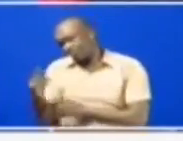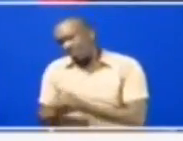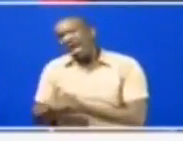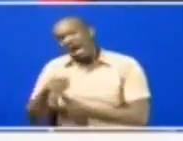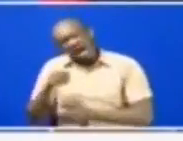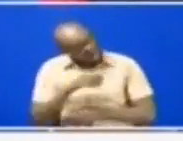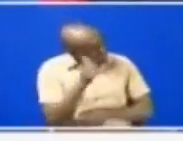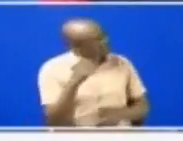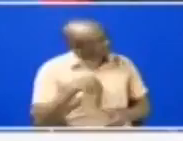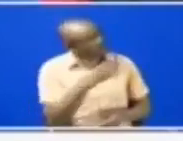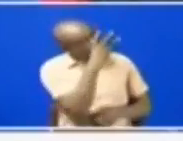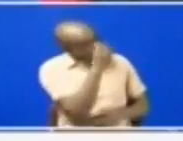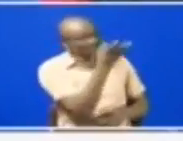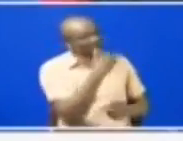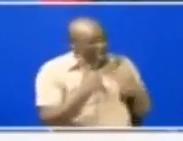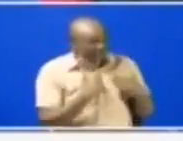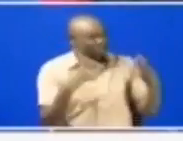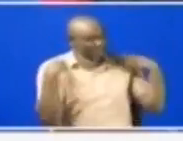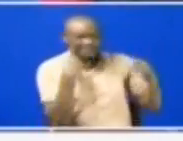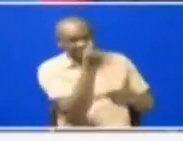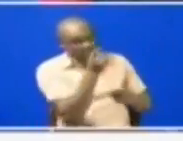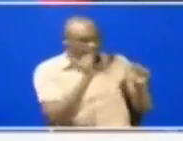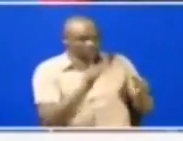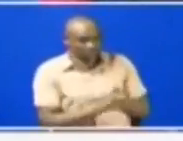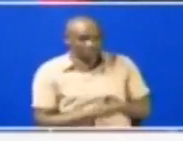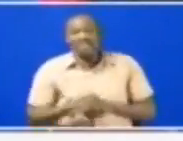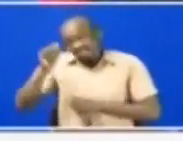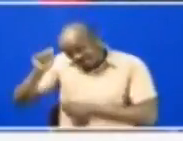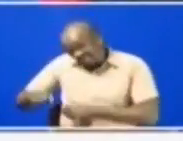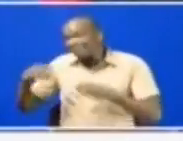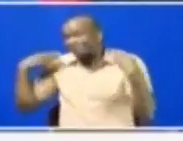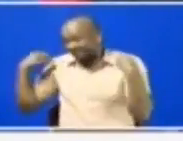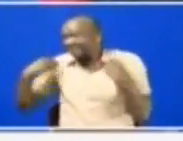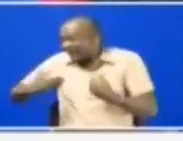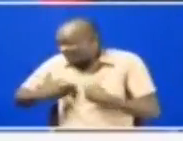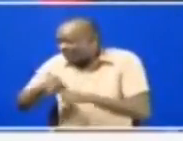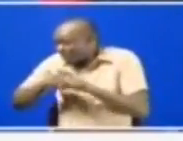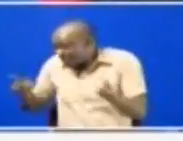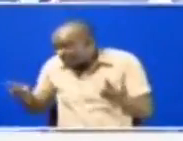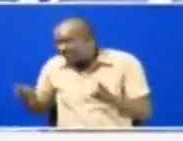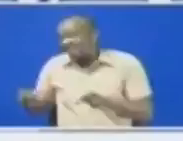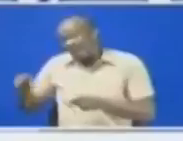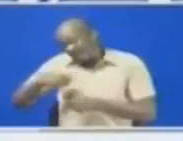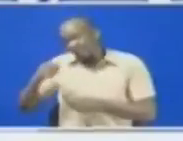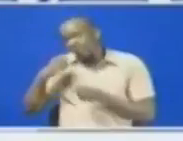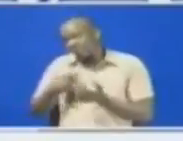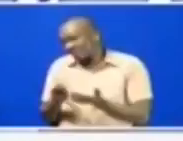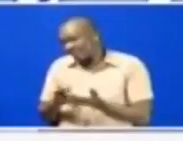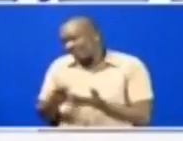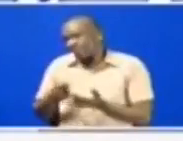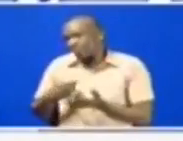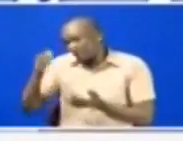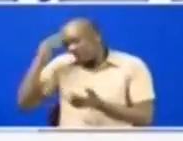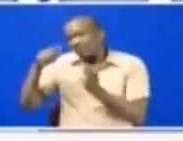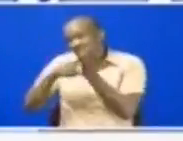40 wanacheza. Ndiyo, lakini pengine ukifanya tu mazoezi kidogo utaweza kucheza. Mazoezi ndiyo nafanya lakini sana kunakuja tuna ligi yetu. Tuna ligi